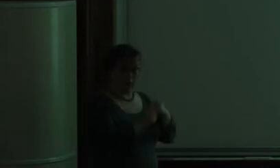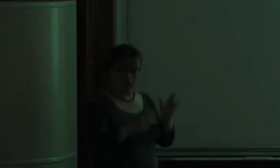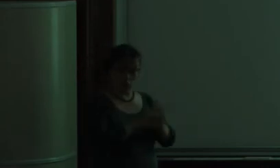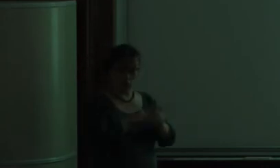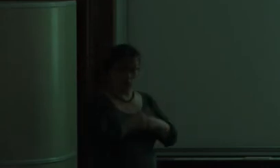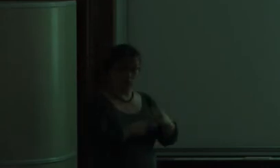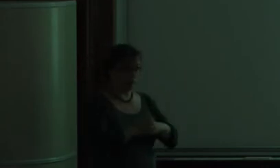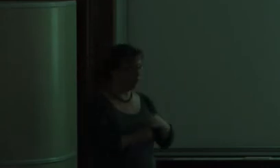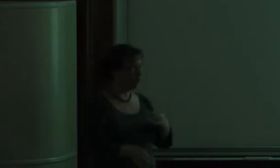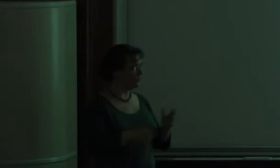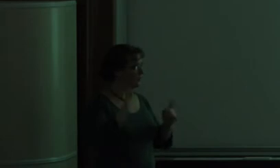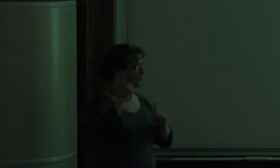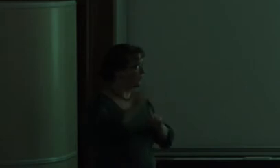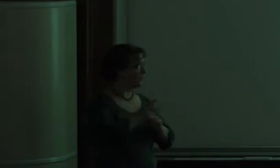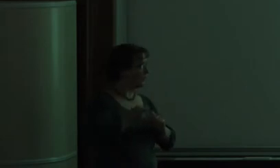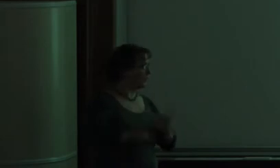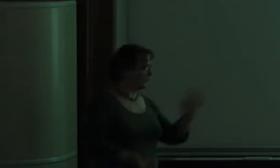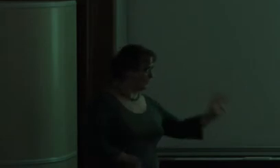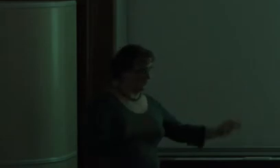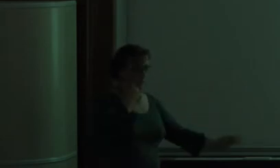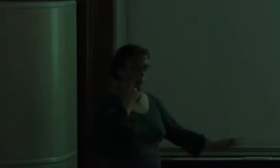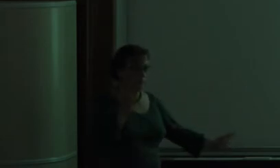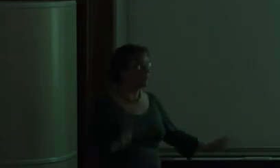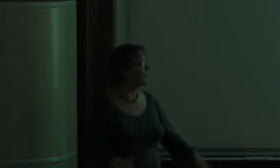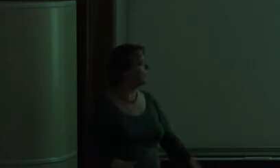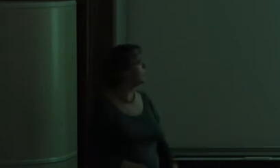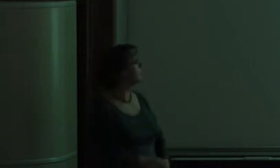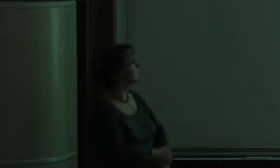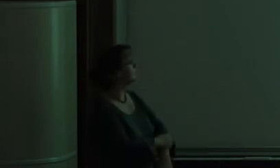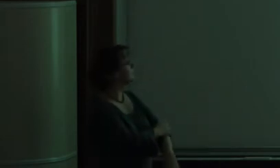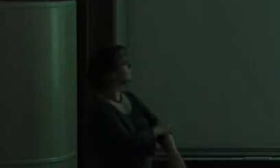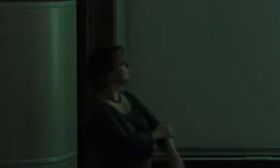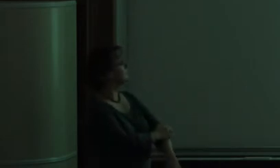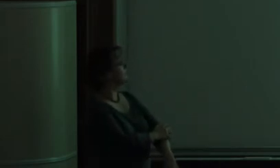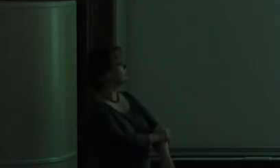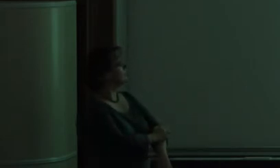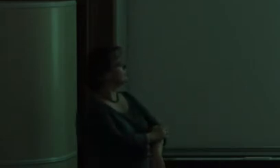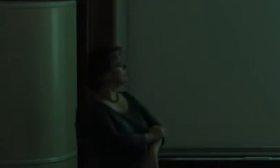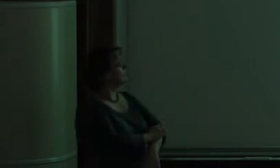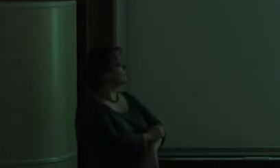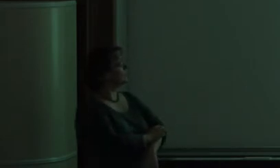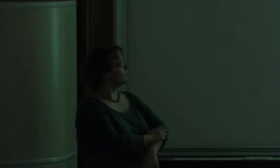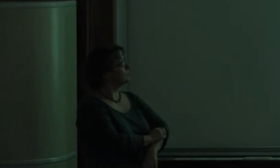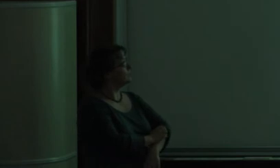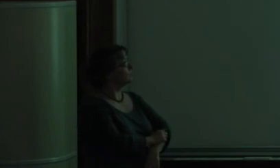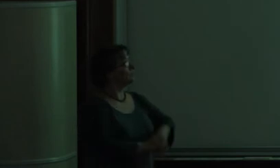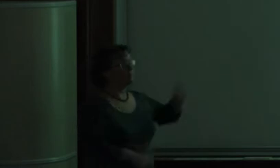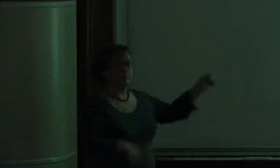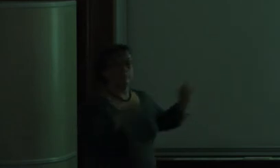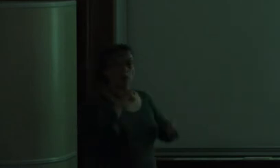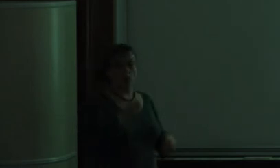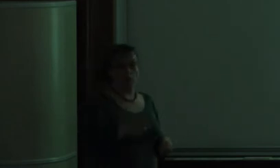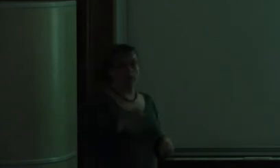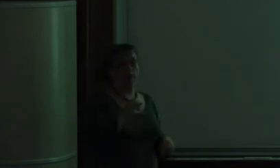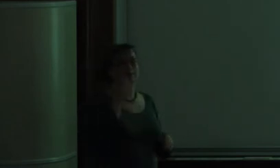je n'ai pas beaucoup de connexions, donc on n'aura pas beaucoup de réseau, mais on va voir ce que ça donne. En lançant subprocess check output, je lance la commande ifconfig et je récupère sa